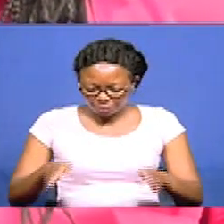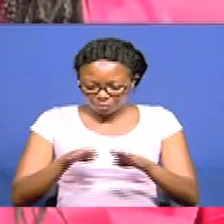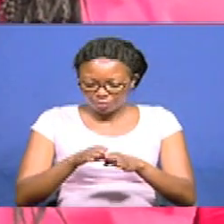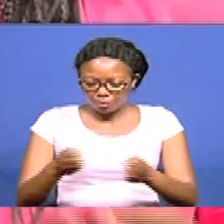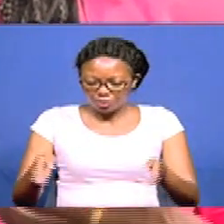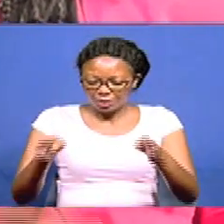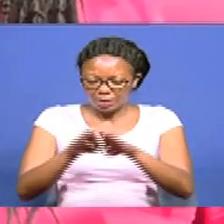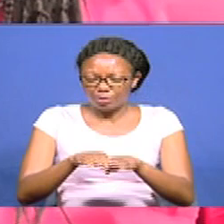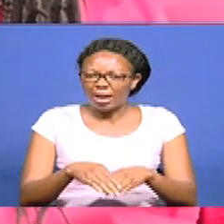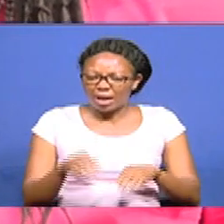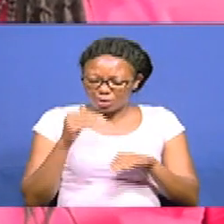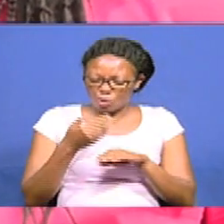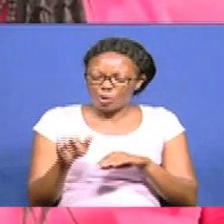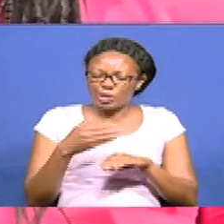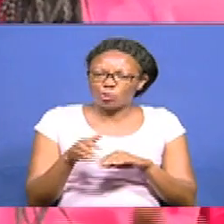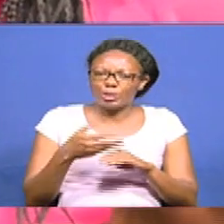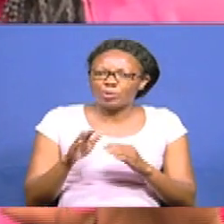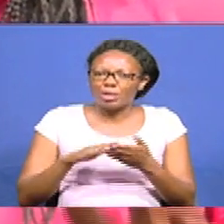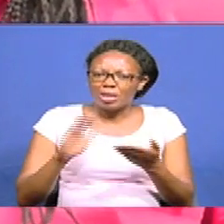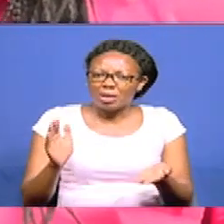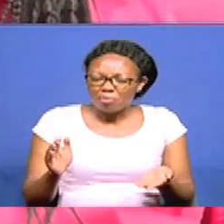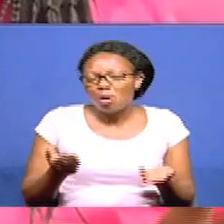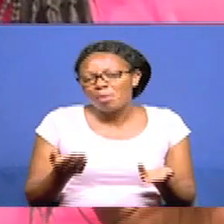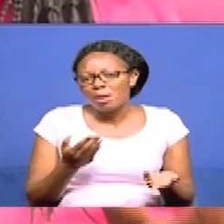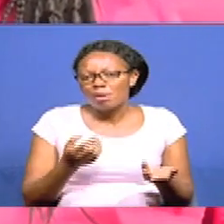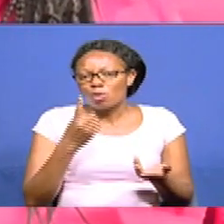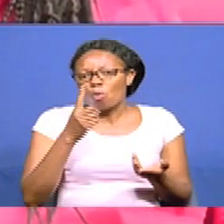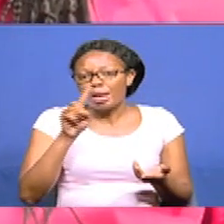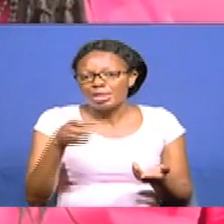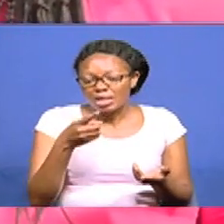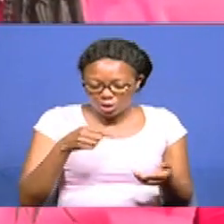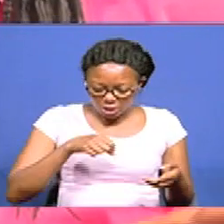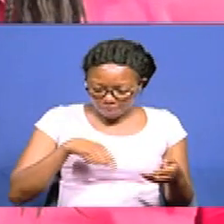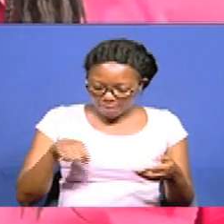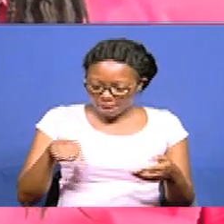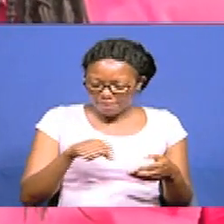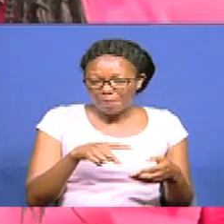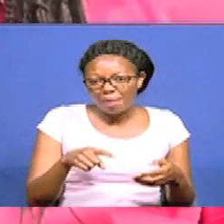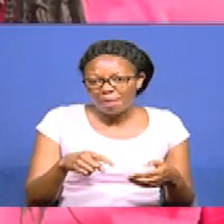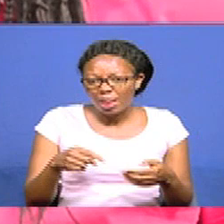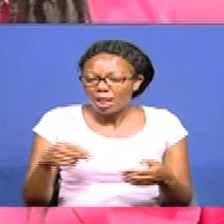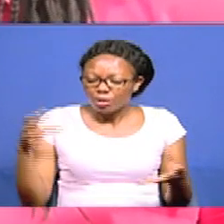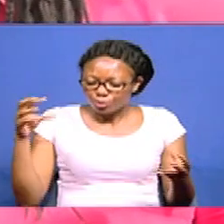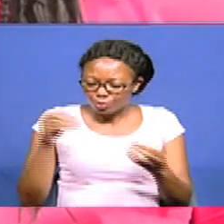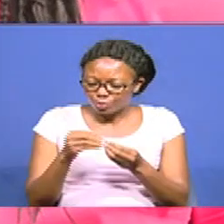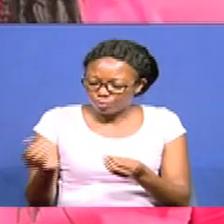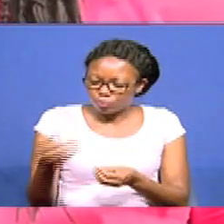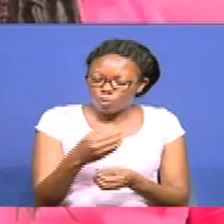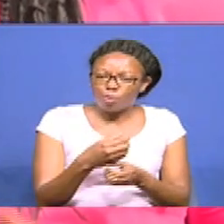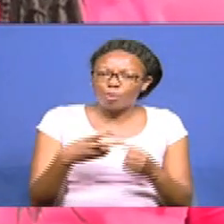hiyo unapoteza mingi sana. Ukiplant tuseme kama 1000 unapata 700. Kwa